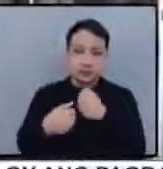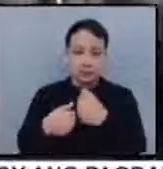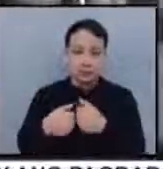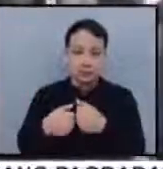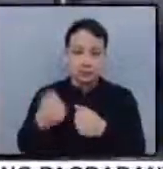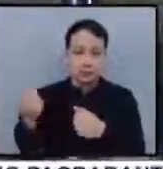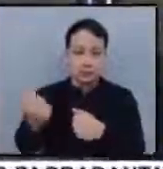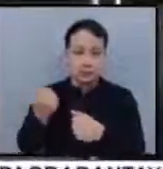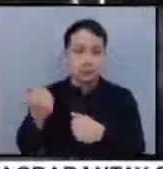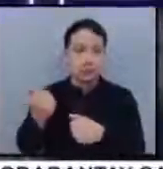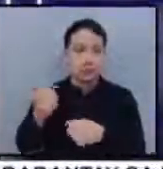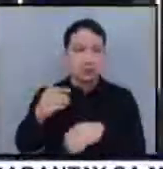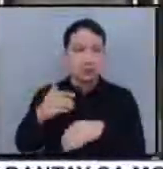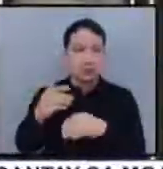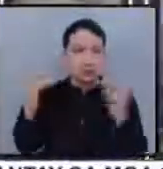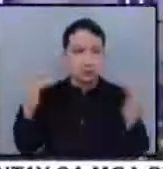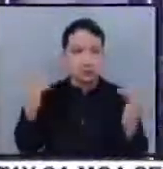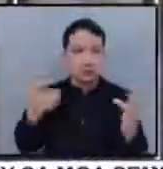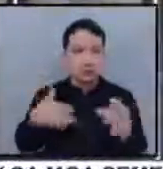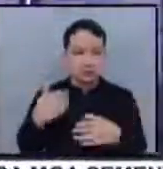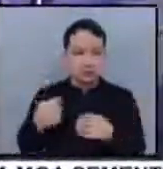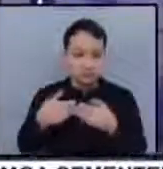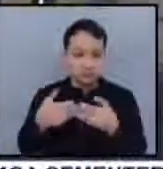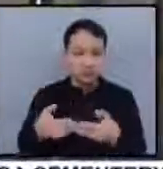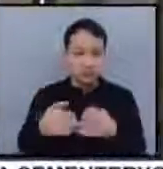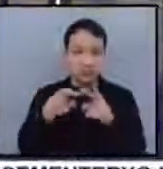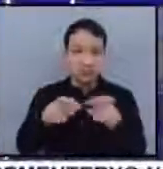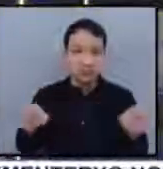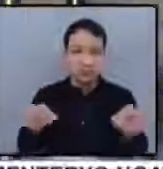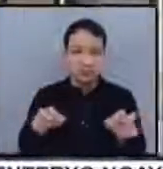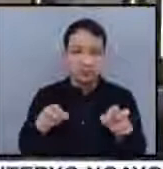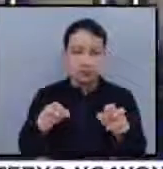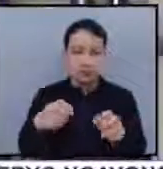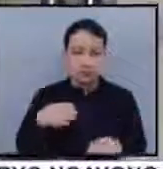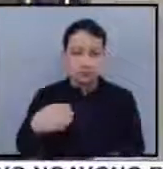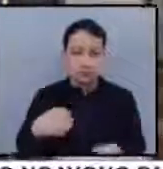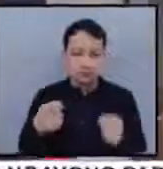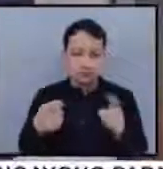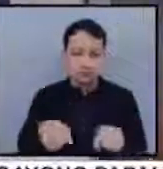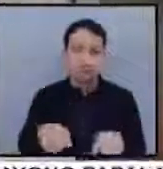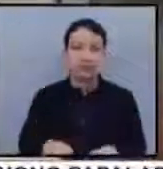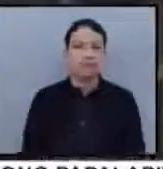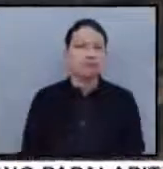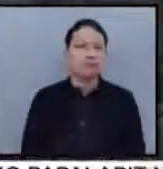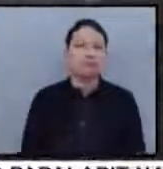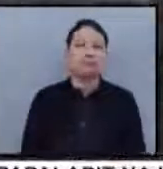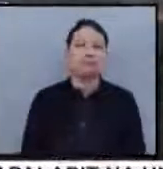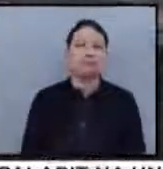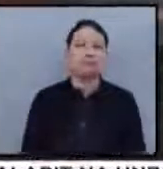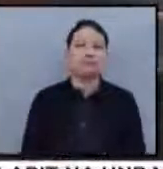scandal. Nagpapatuloy naman ang investigasyon ng pulisya sa insidente.